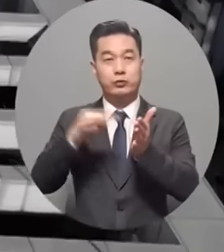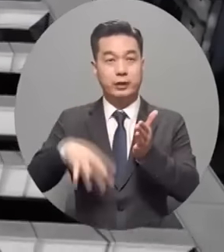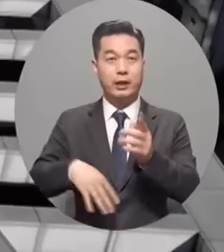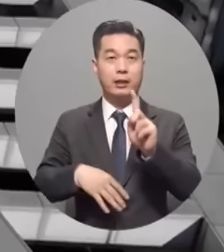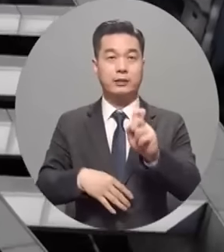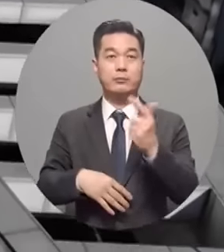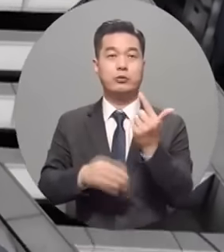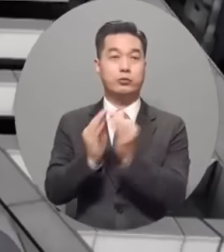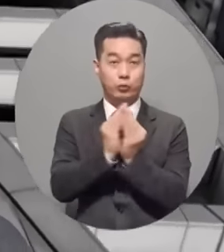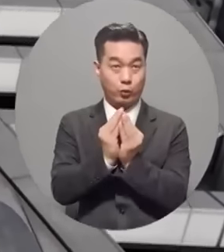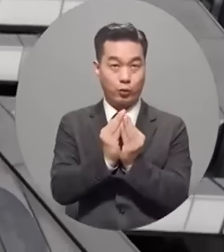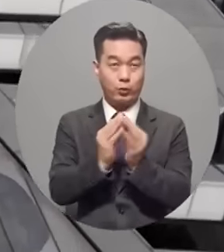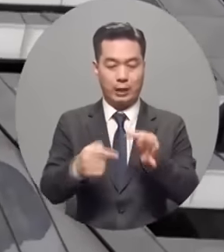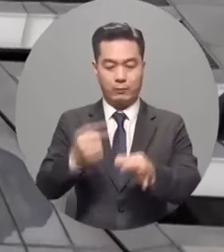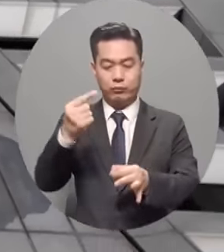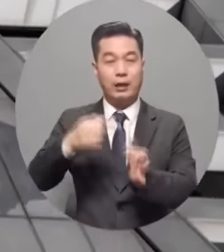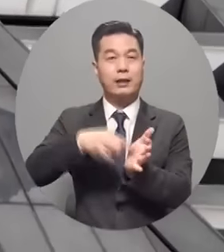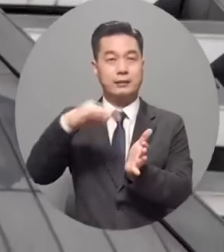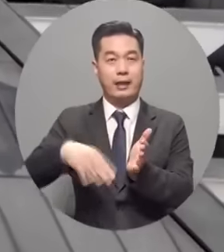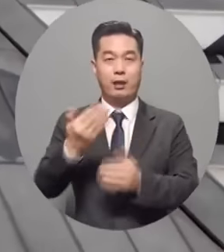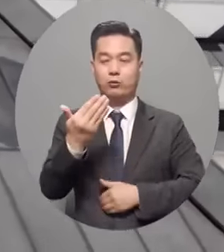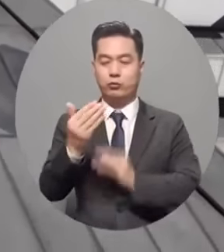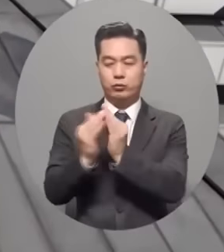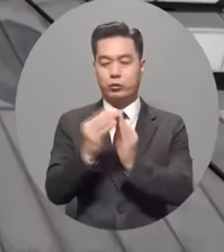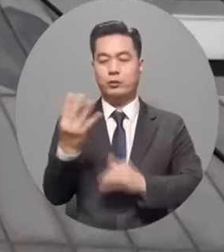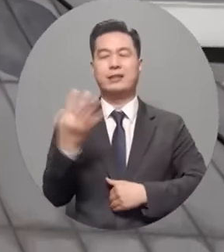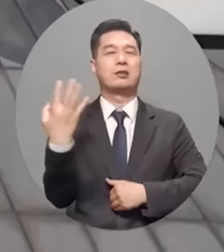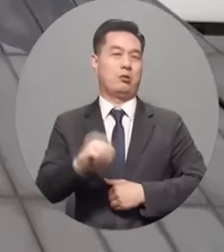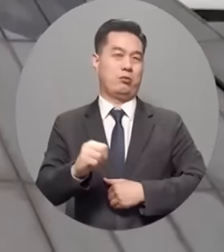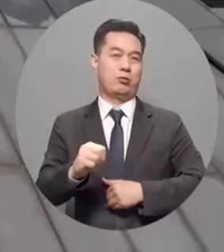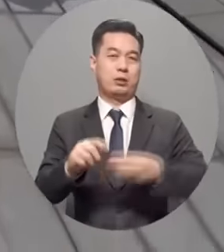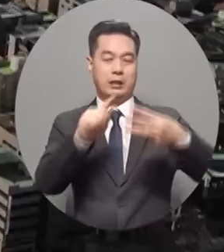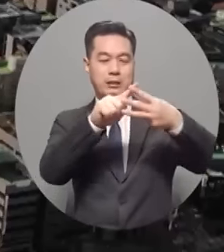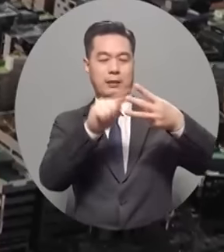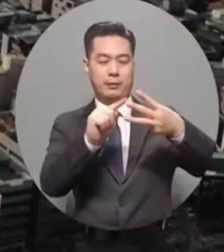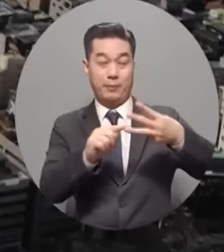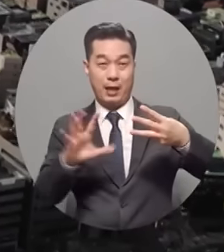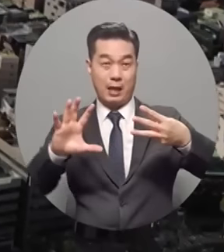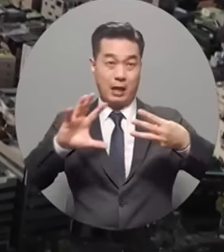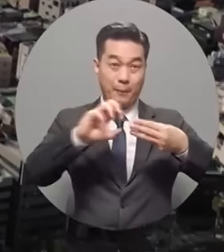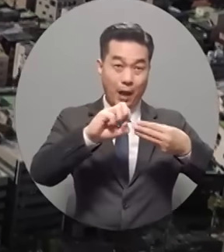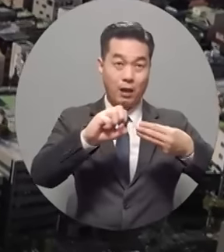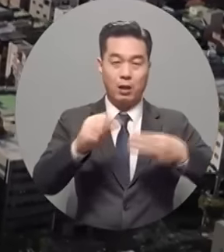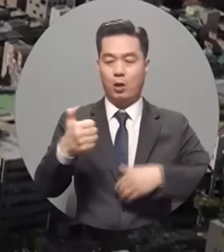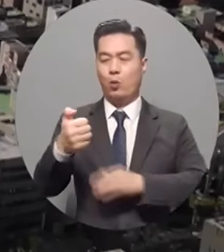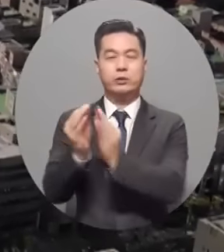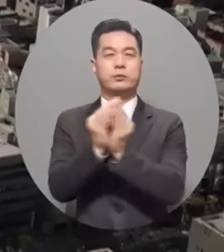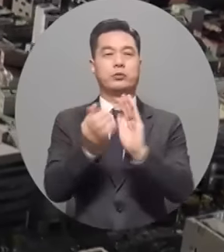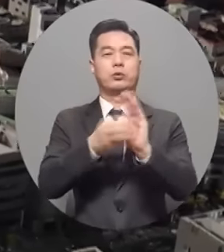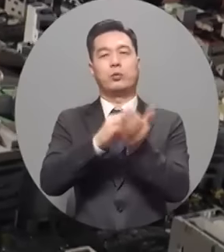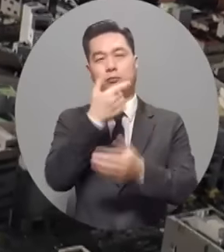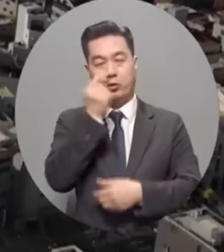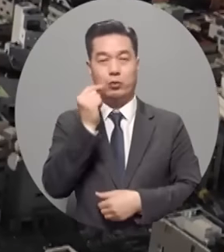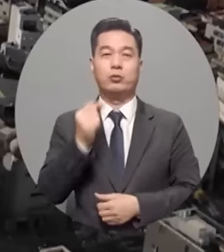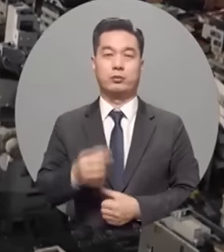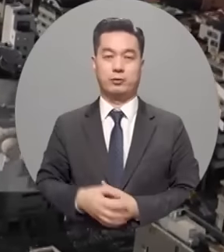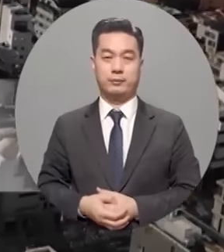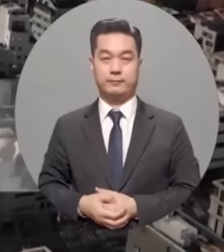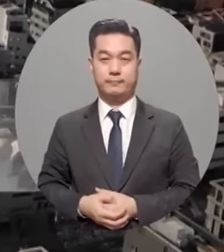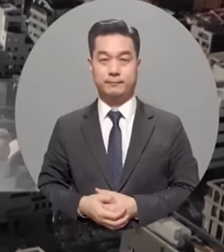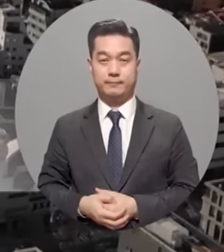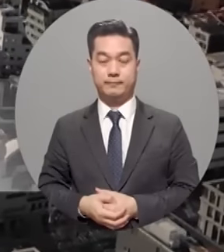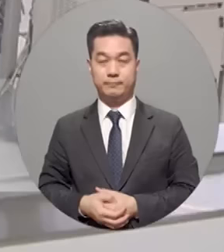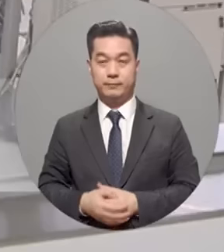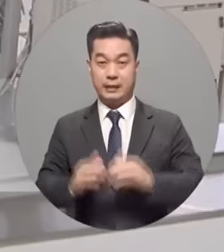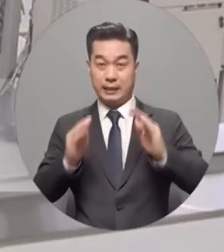가치세 역시 9조 4천억원으로 3대 세목 그래만 50조원의 구멍이났습니다 정부는 부동산